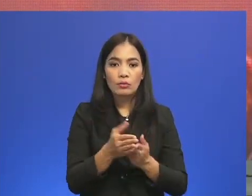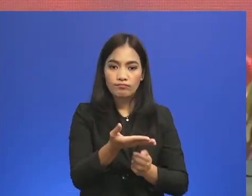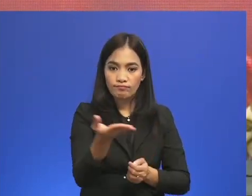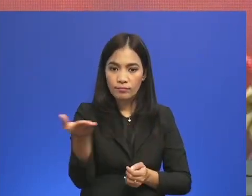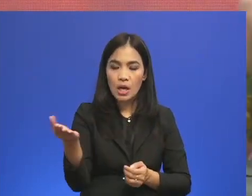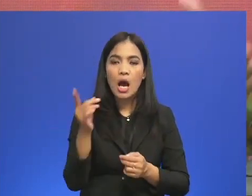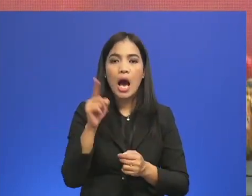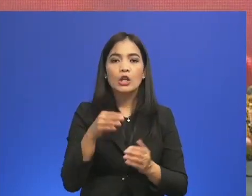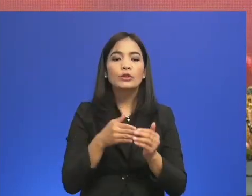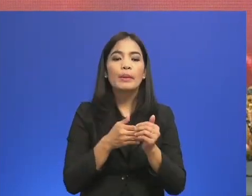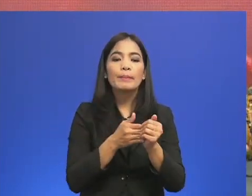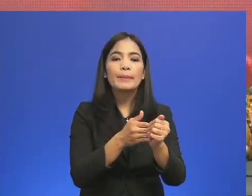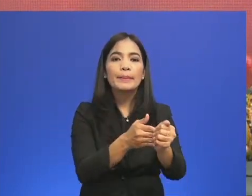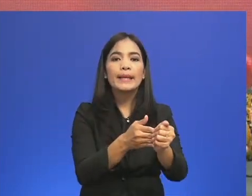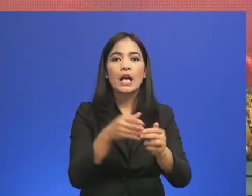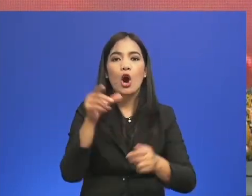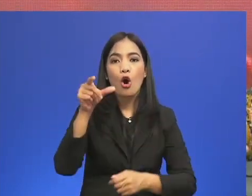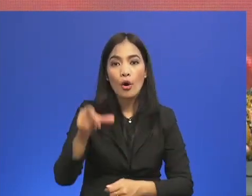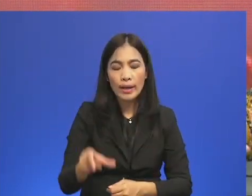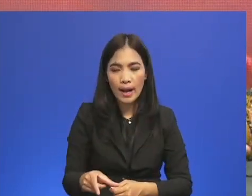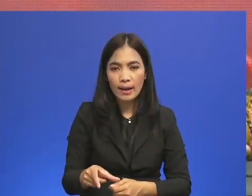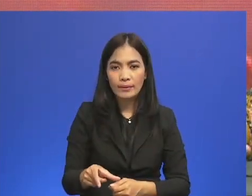harus membimbing orang,